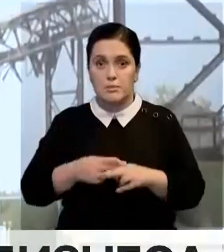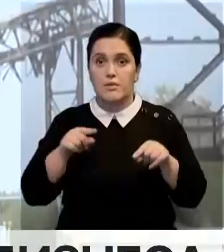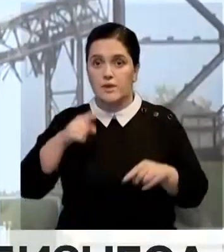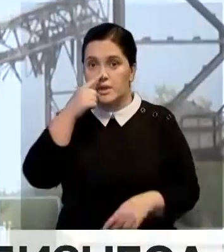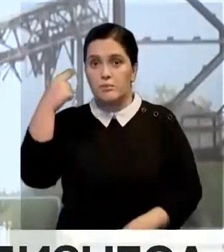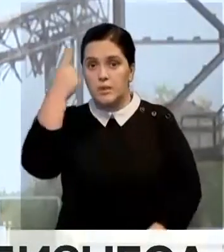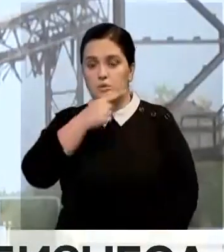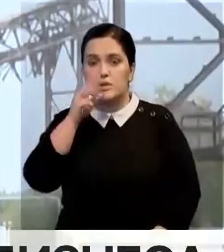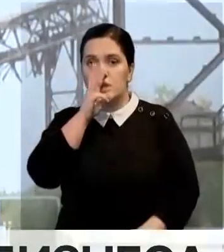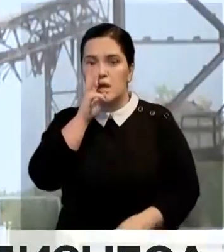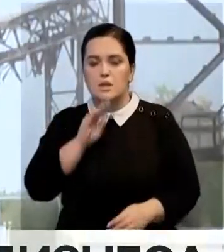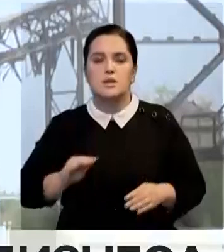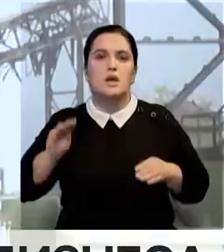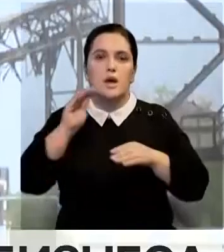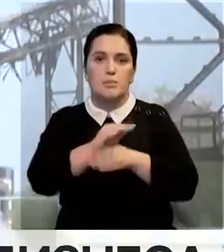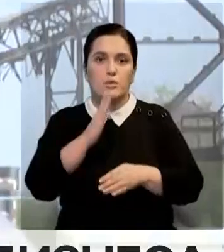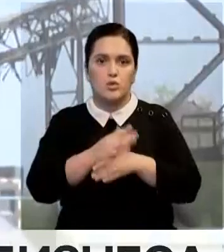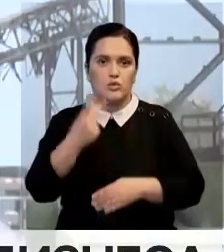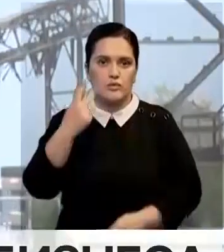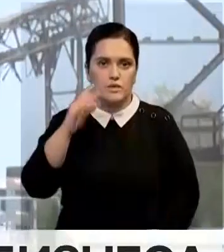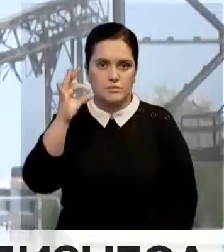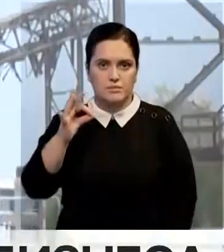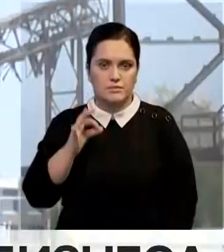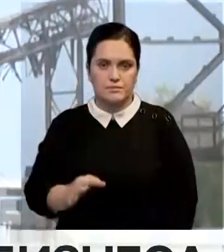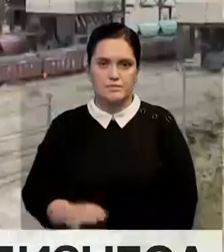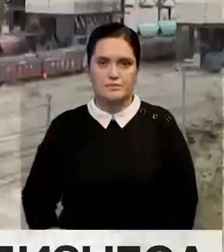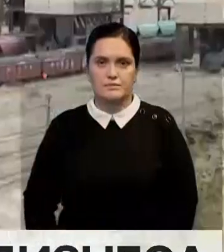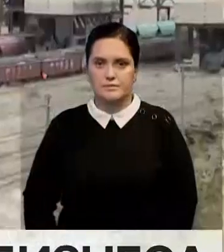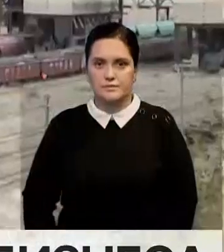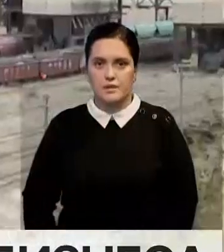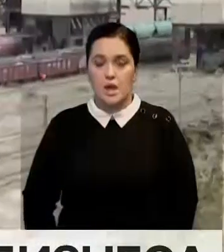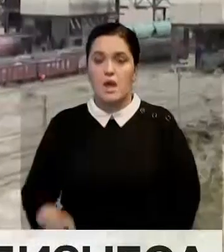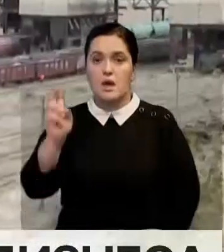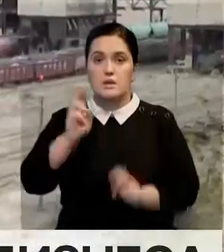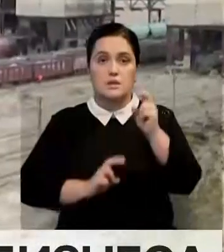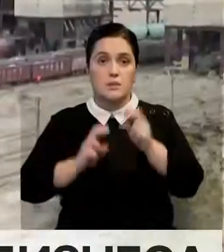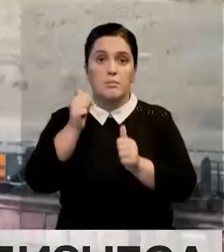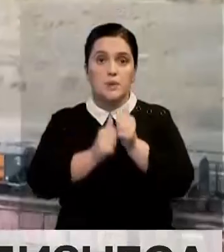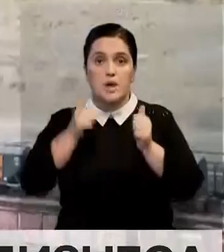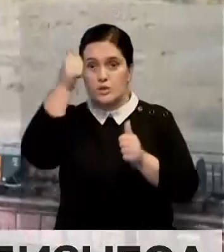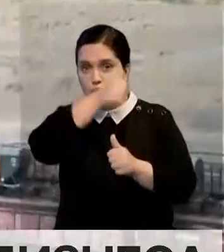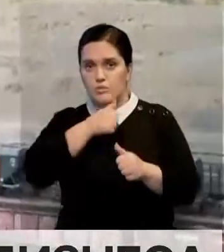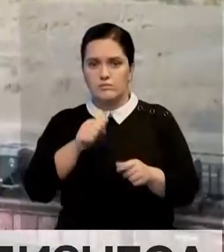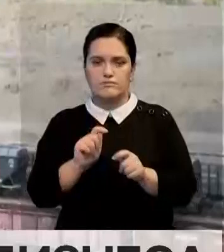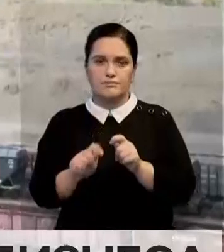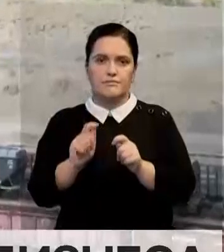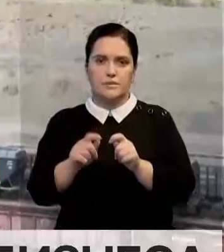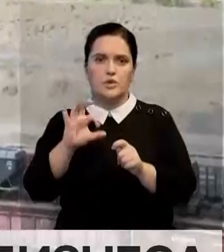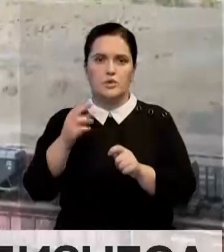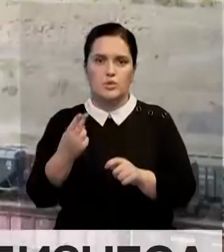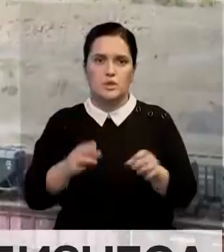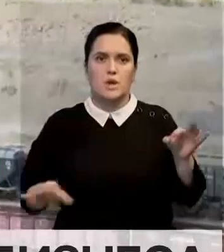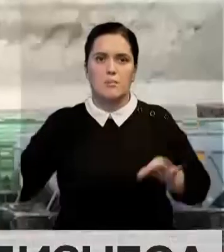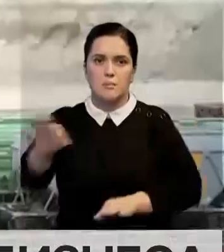году к заработной плате рабочих прибавлено 20%. Промышленный гигант – ежегодный спонсор социальных проектов. В этом году